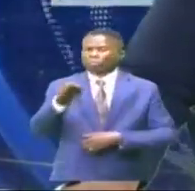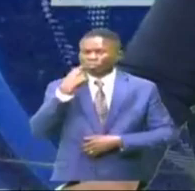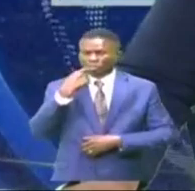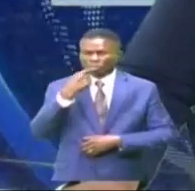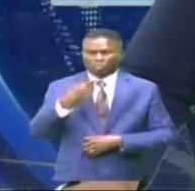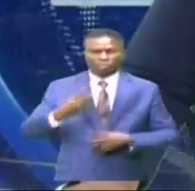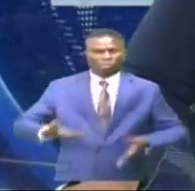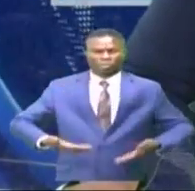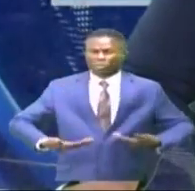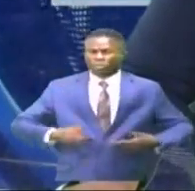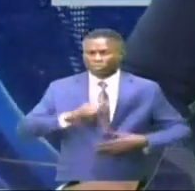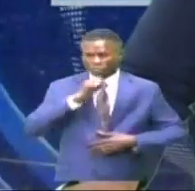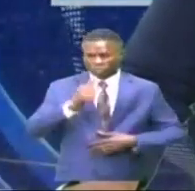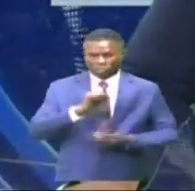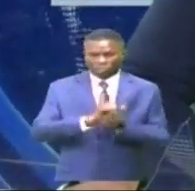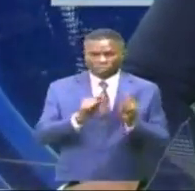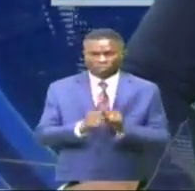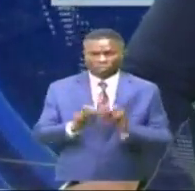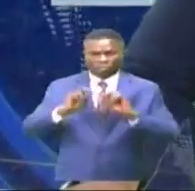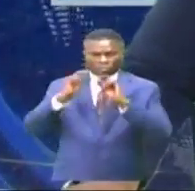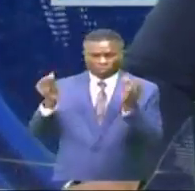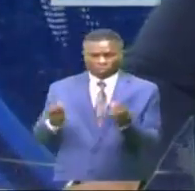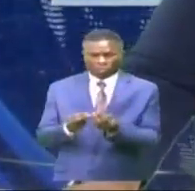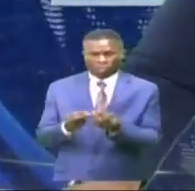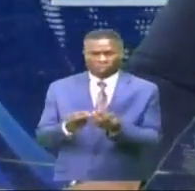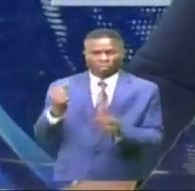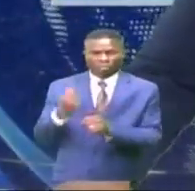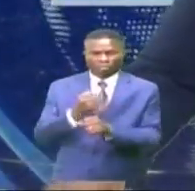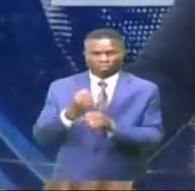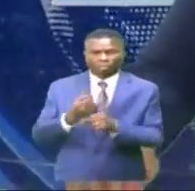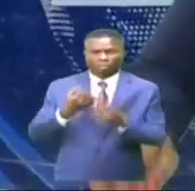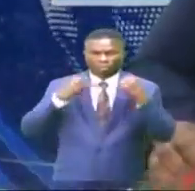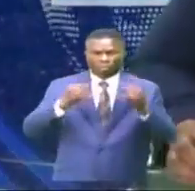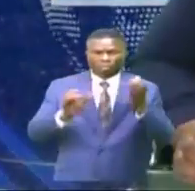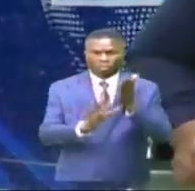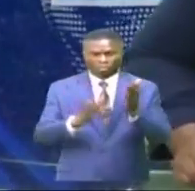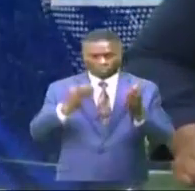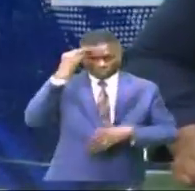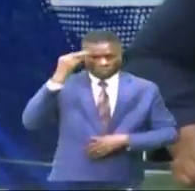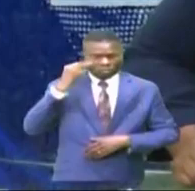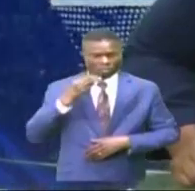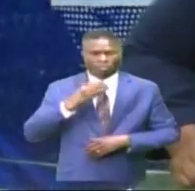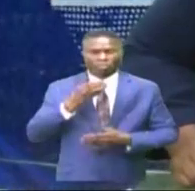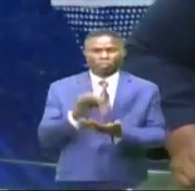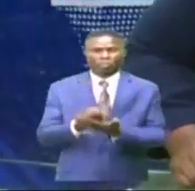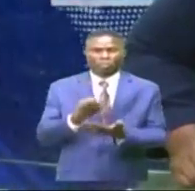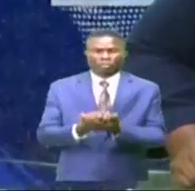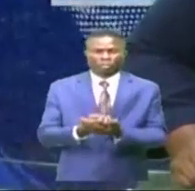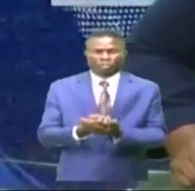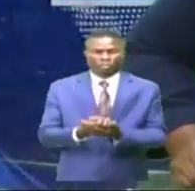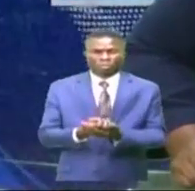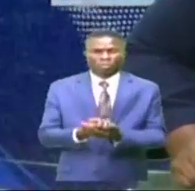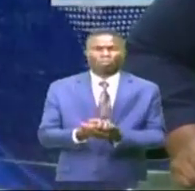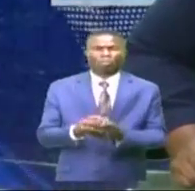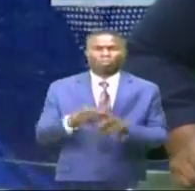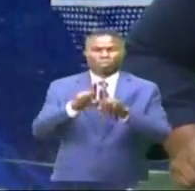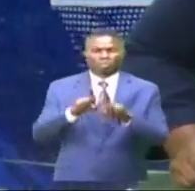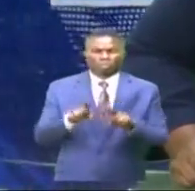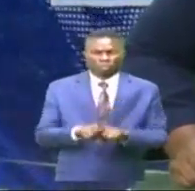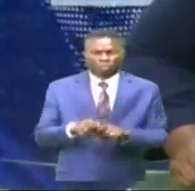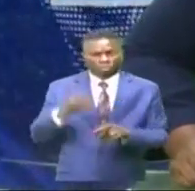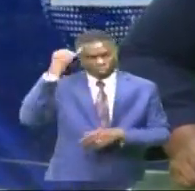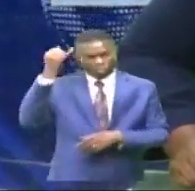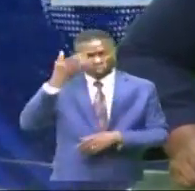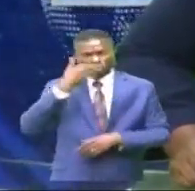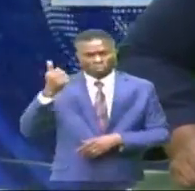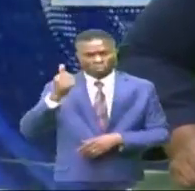totalement congolaise une délégation de cette entreprise va communiquer au vice 1 ministre ministre d'économie économie je voulais dire à des initiatives